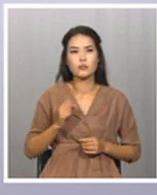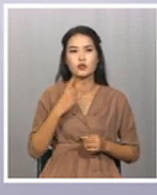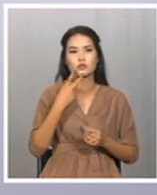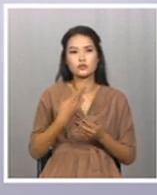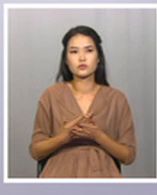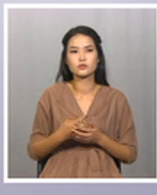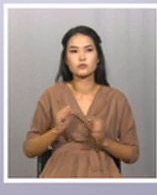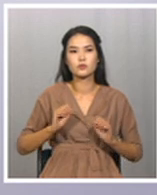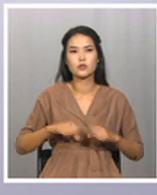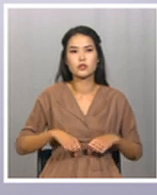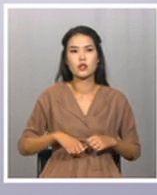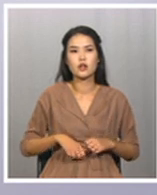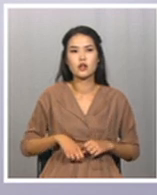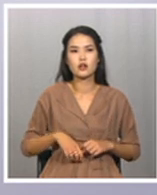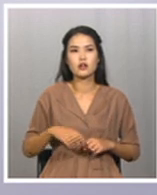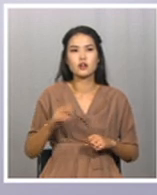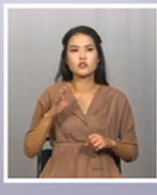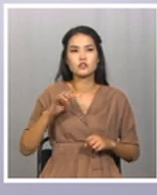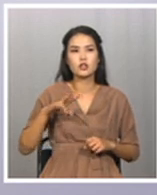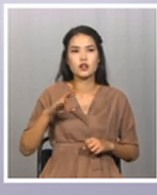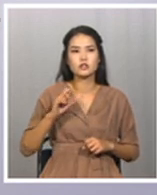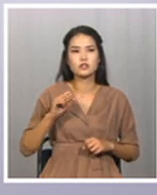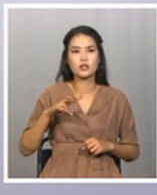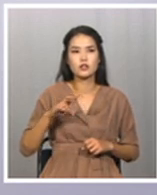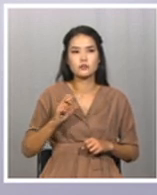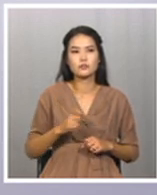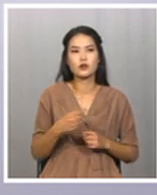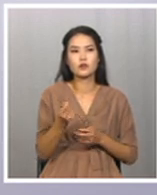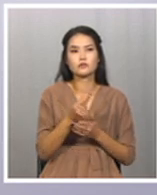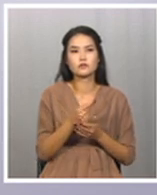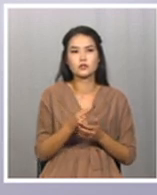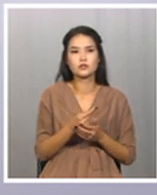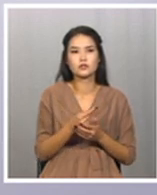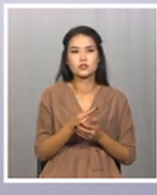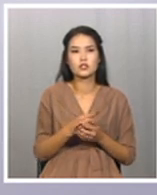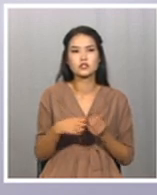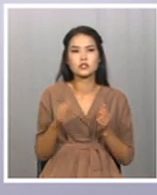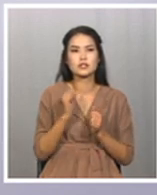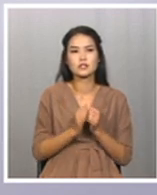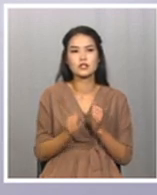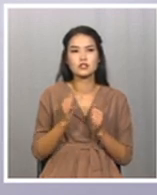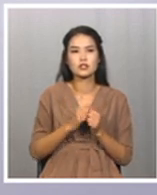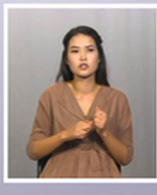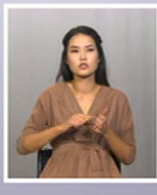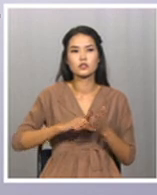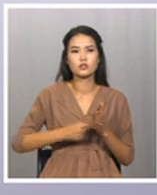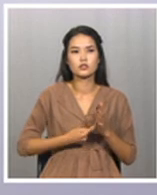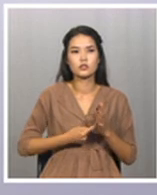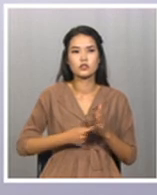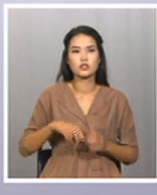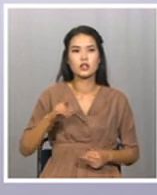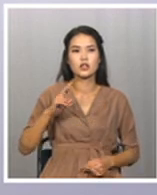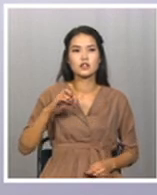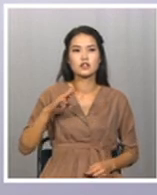жүргізуге болады. Ал жанама функцияның кез келген